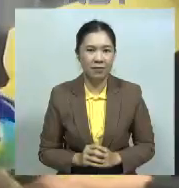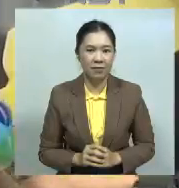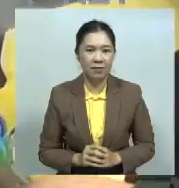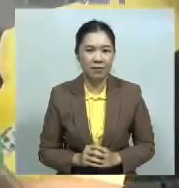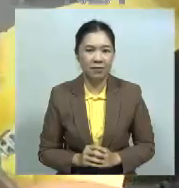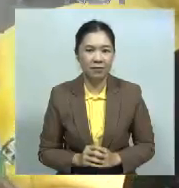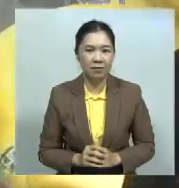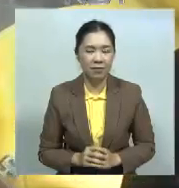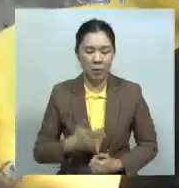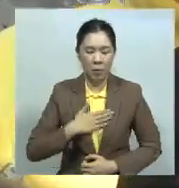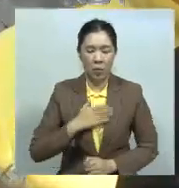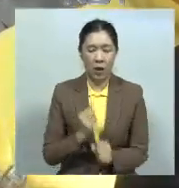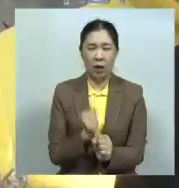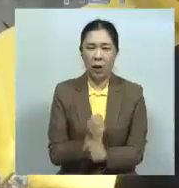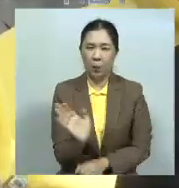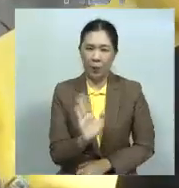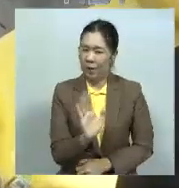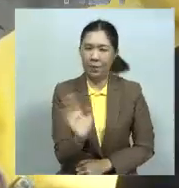ไม่ใช่ทำไม่ได้นะครับเพียงแต่ว่าก